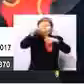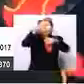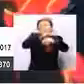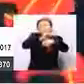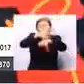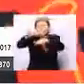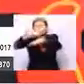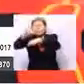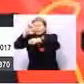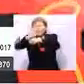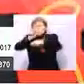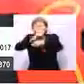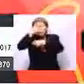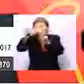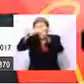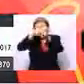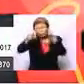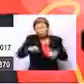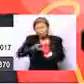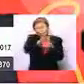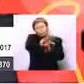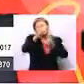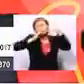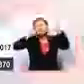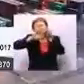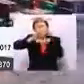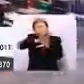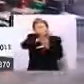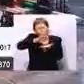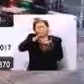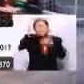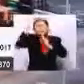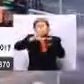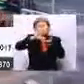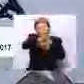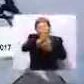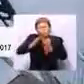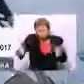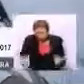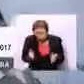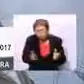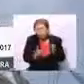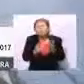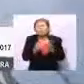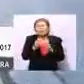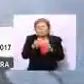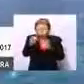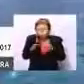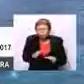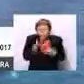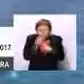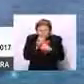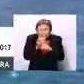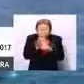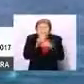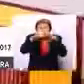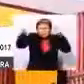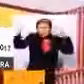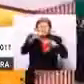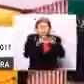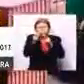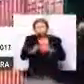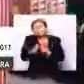kepada rakyat. Pelaburan-pelaburan tempatan yang kebanyakannya didorong oleh usahawan mikro dan perusahaan kecil dan